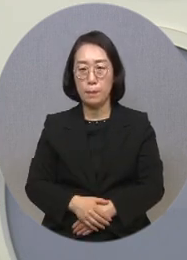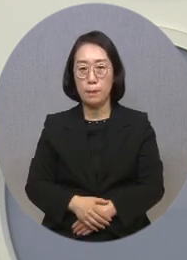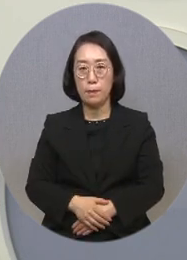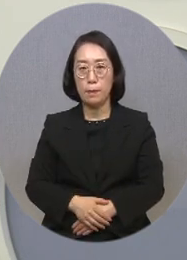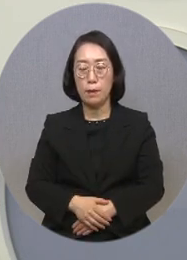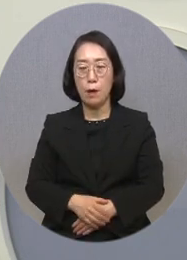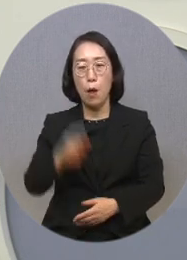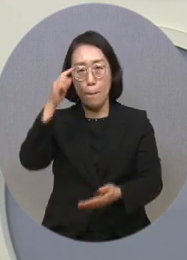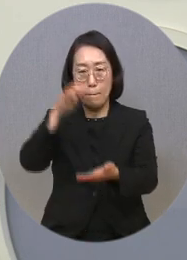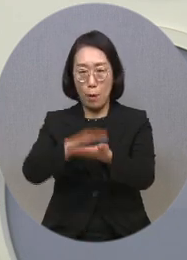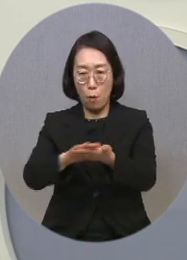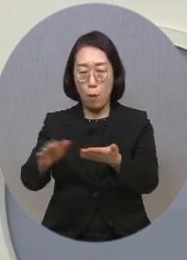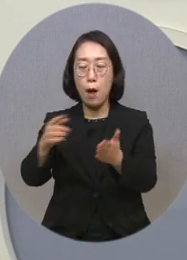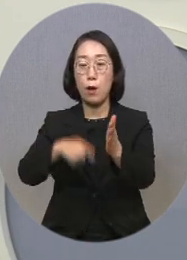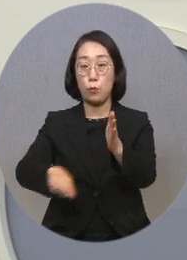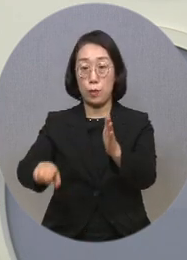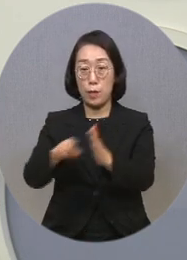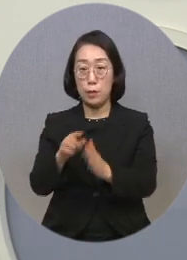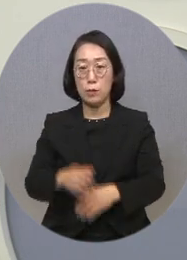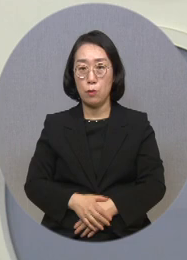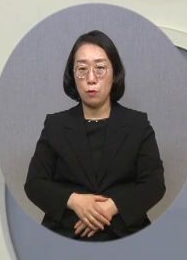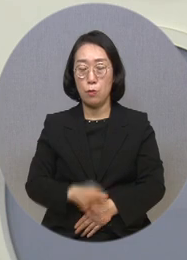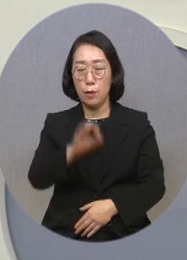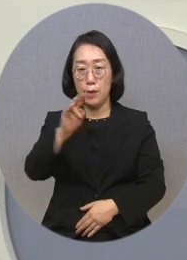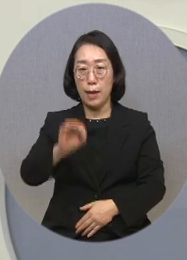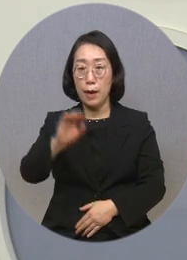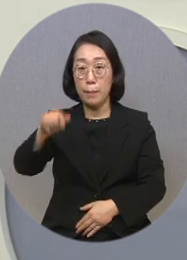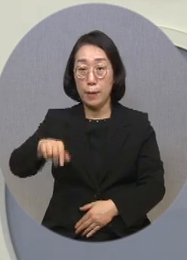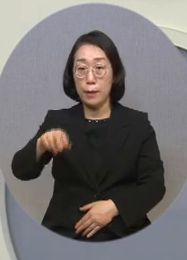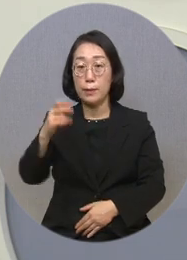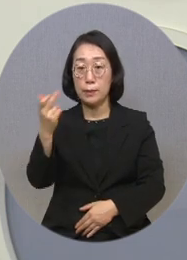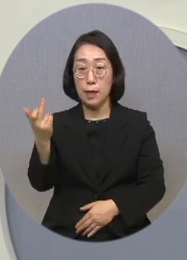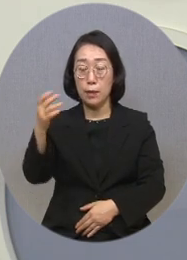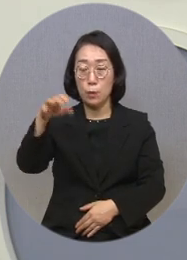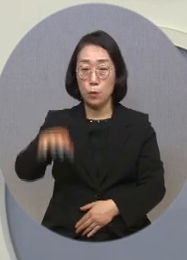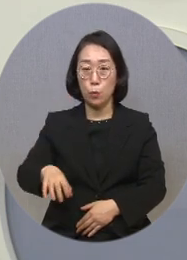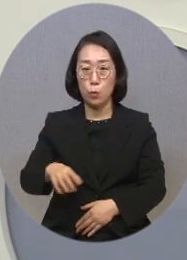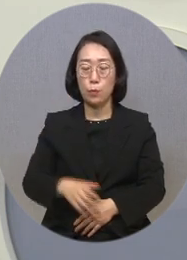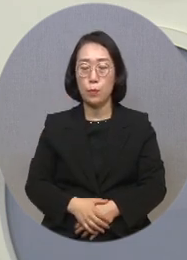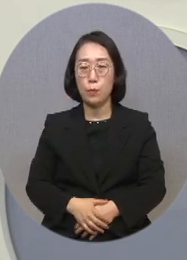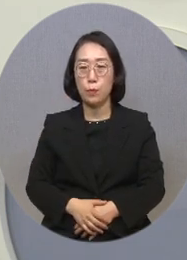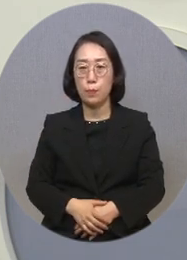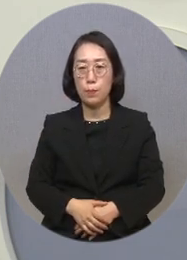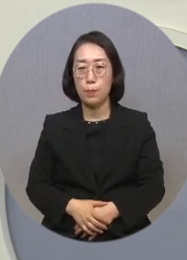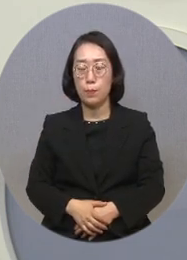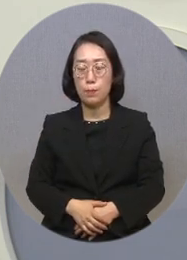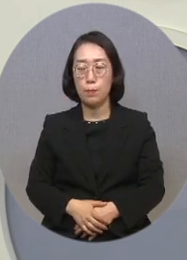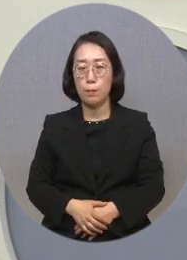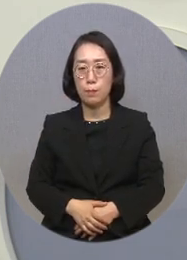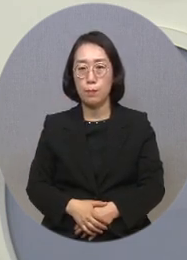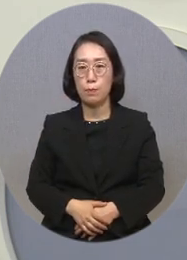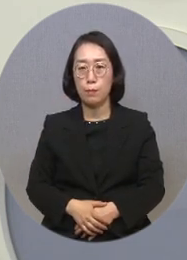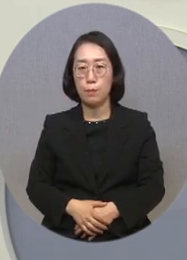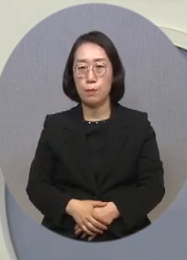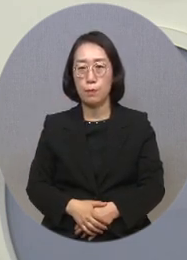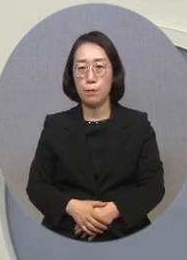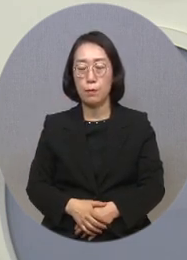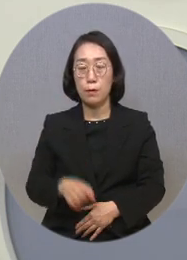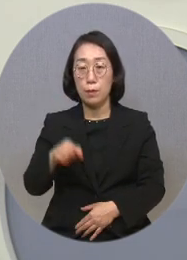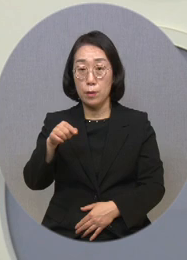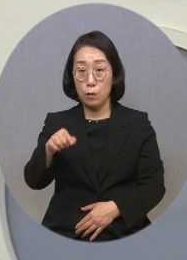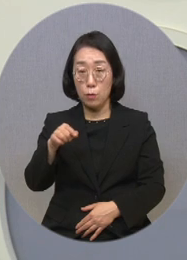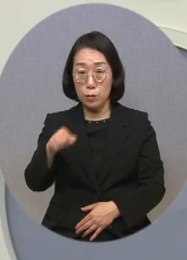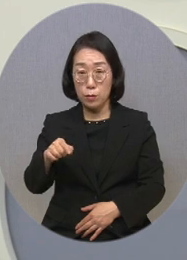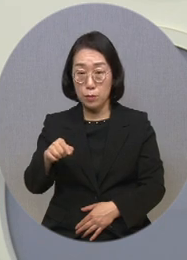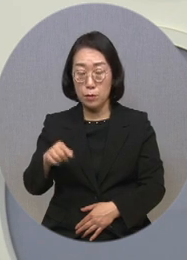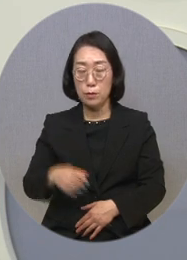위해서 그 양백산에 그 우리 민족 정기를 세우기 위해서 있는데 그것도